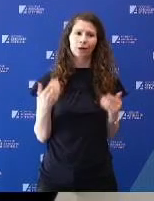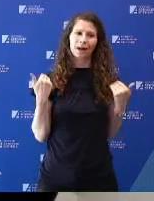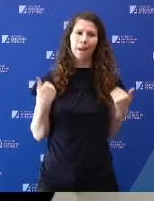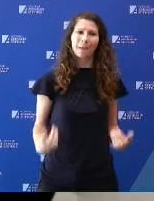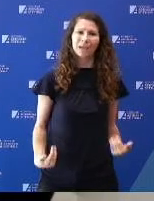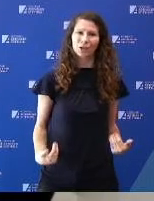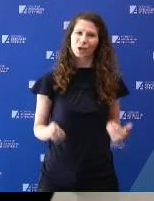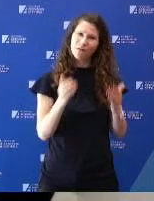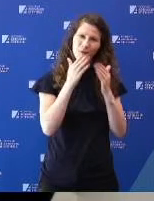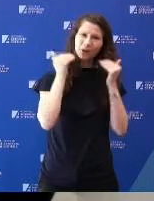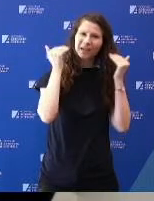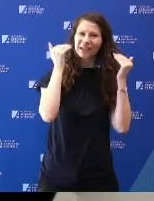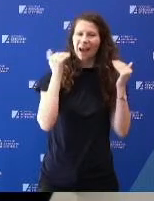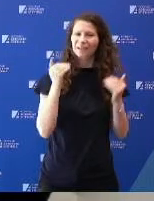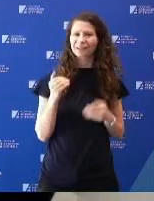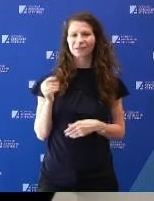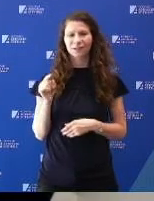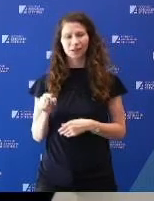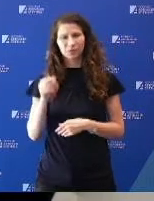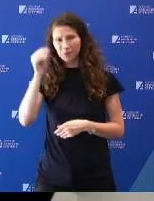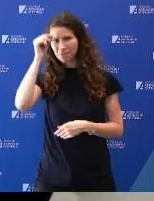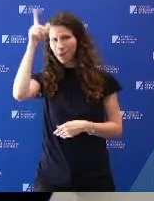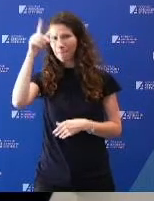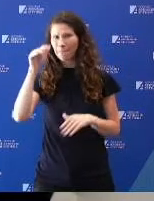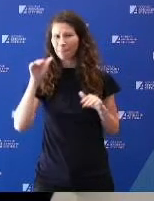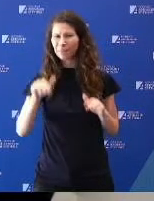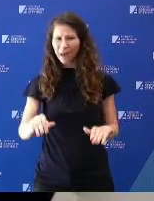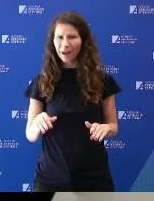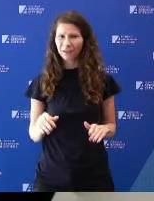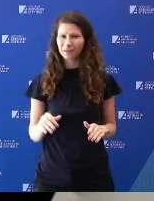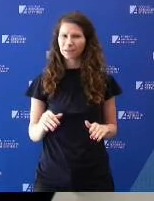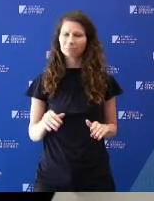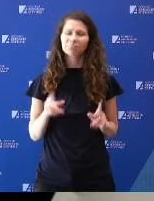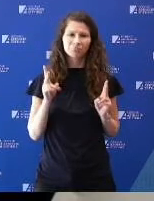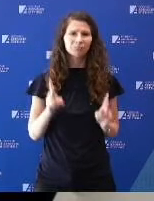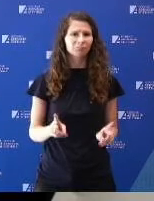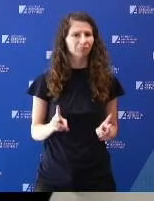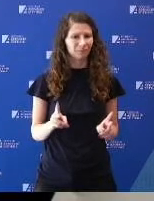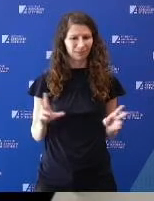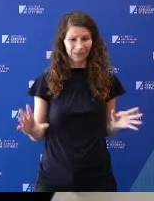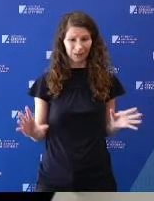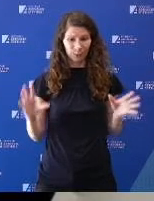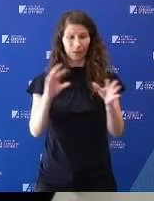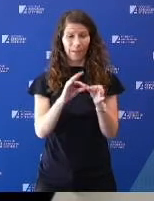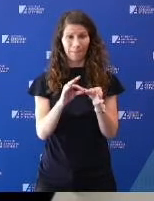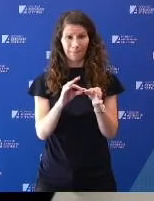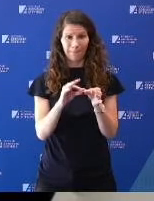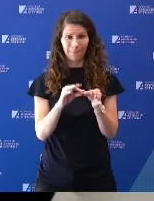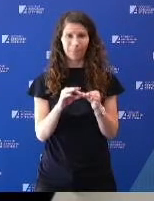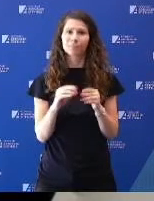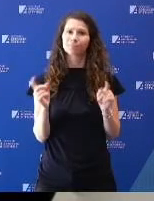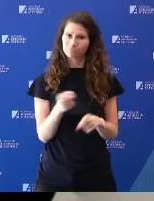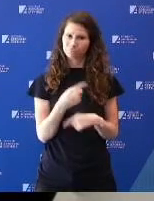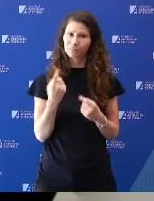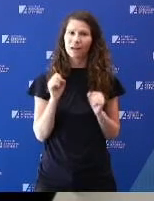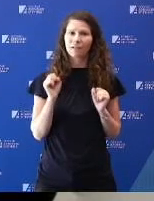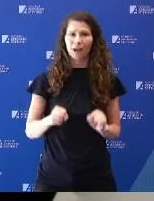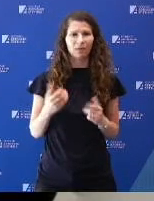diese Fähigkeit und die Freundlichkeit und die Menschlichkeit. Und wenn wir das zusammenbringen, können wir Polarisierungen